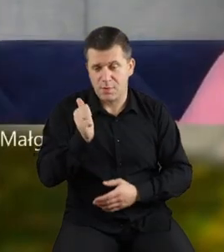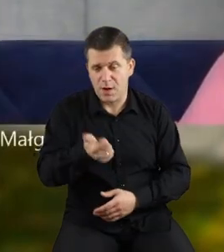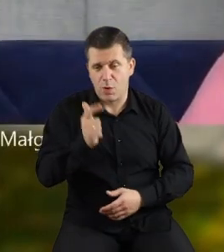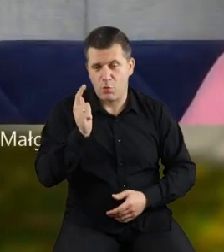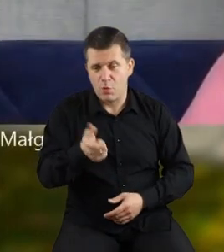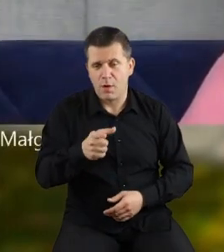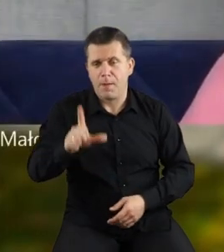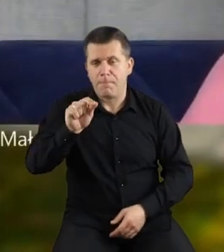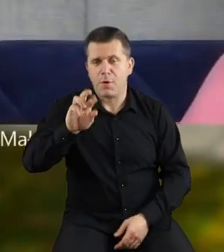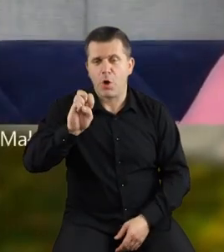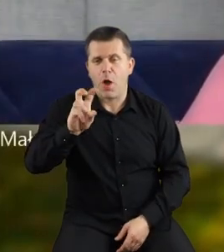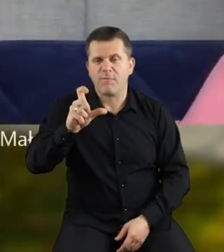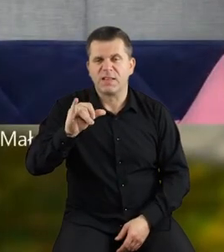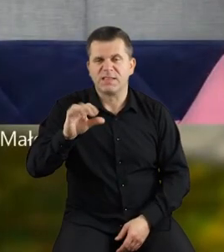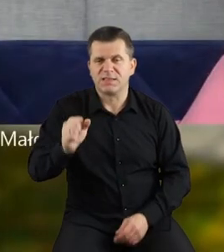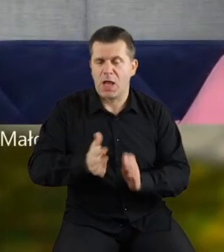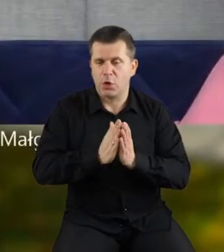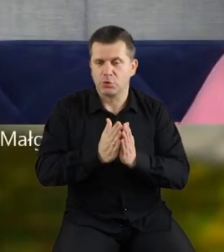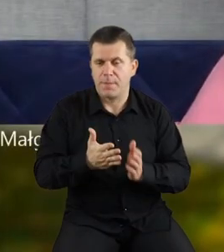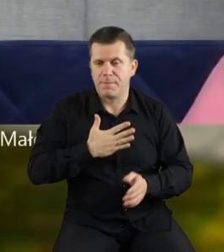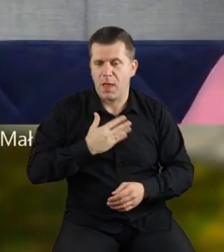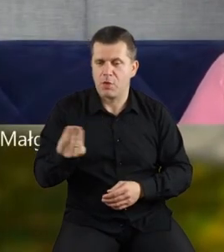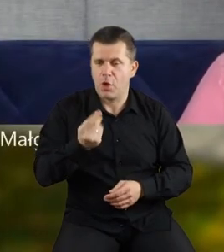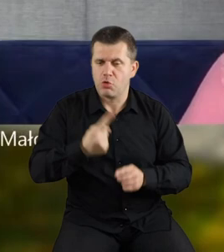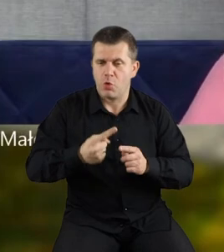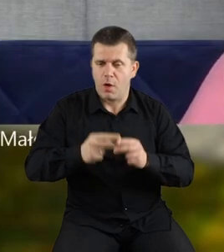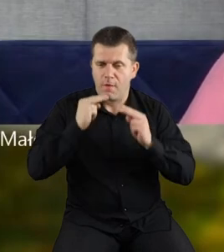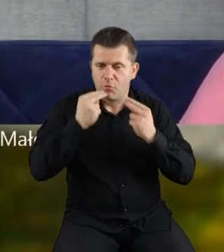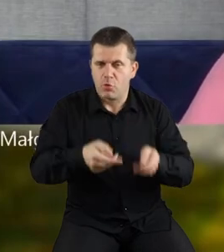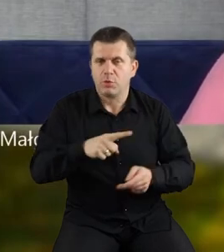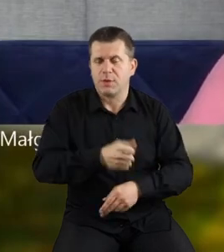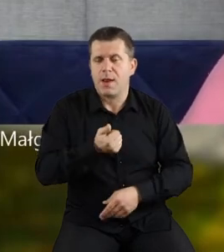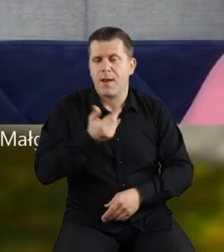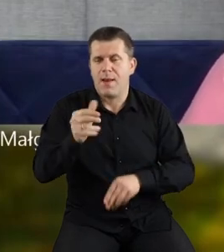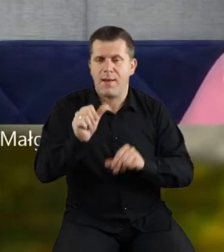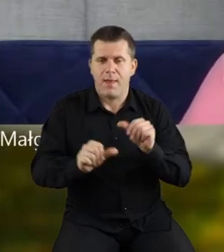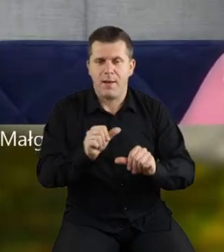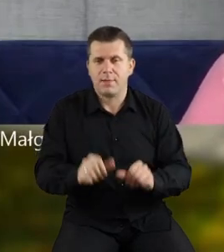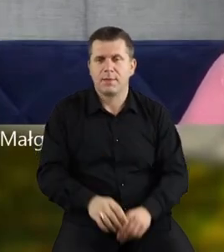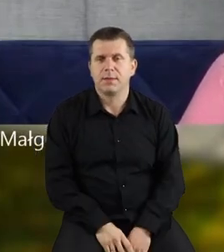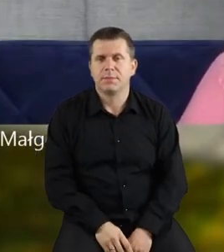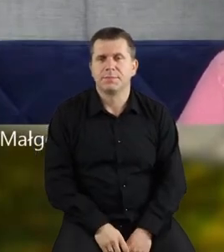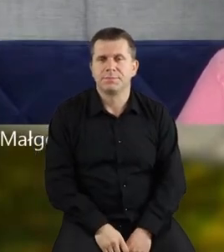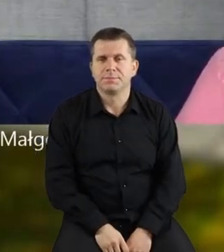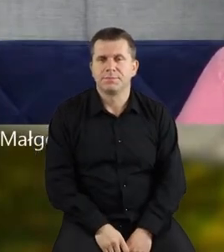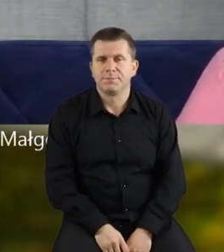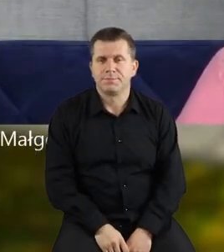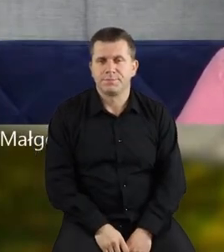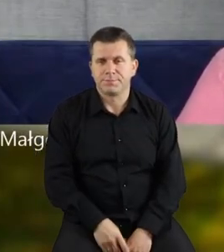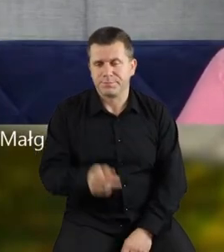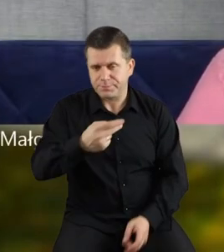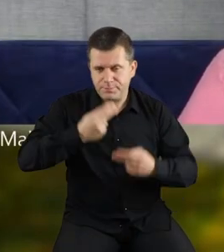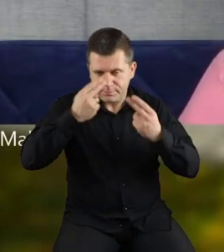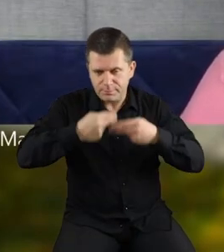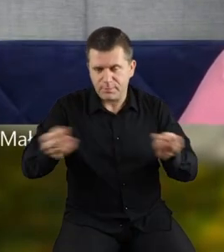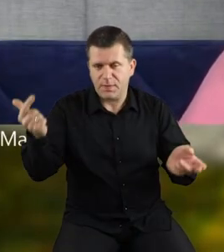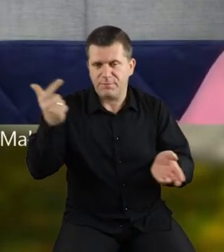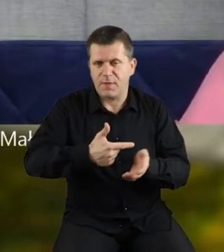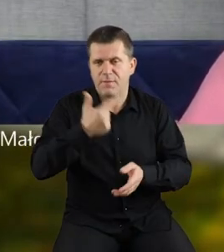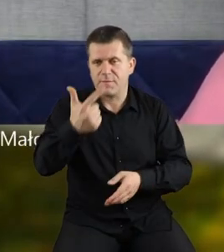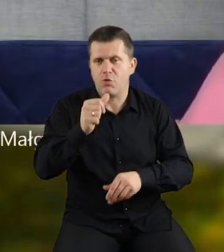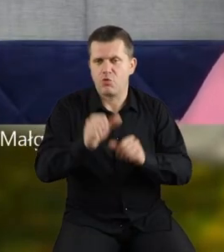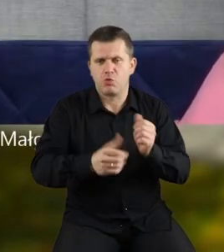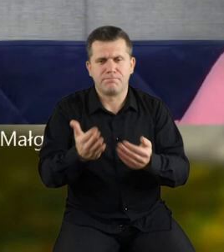Wspomniałam już raz i drugi o książce Prowincja. Chciałam jeszcze się troszkę wrócić o tych kilka lat. Wydałaś ją